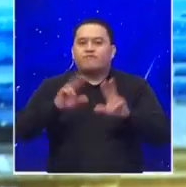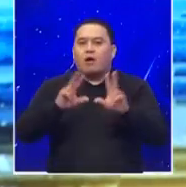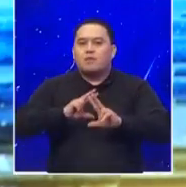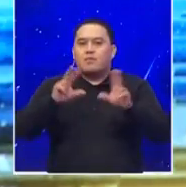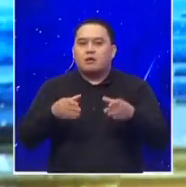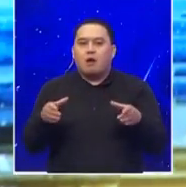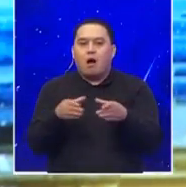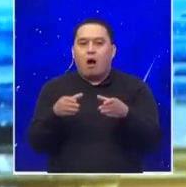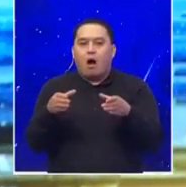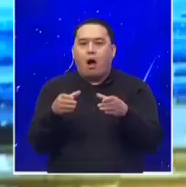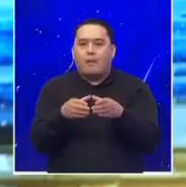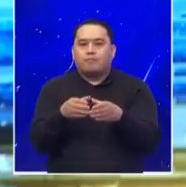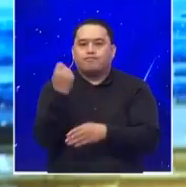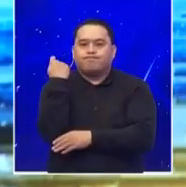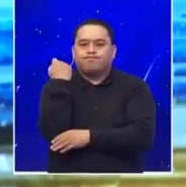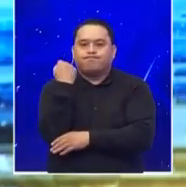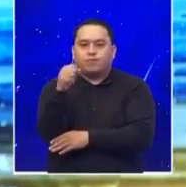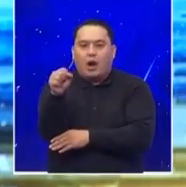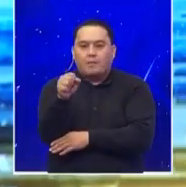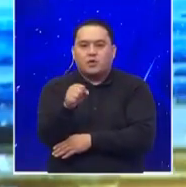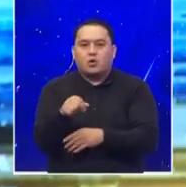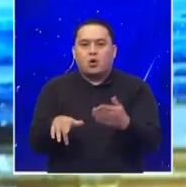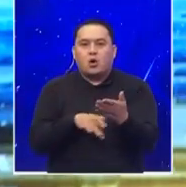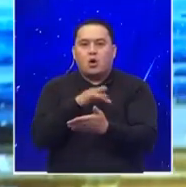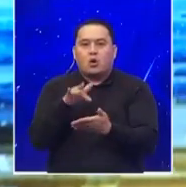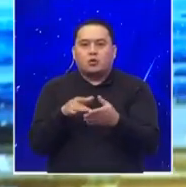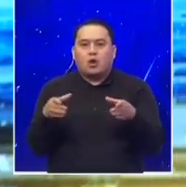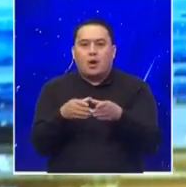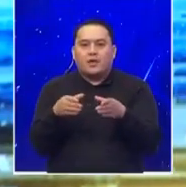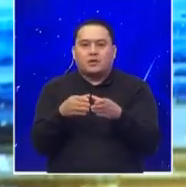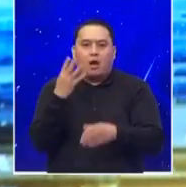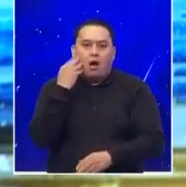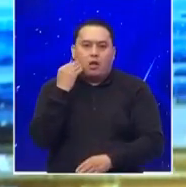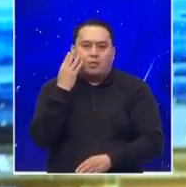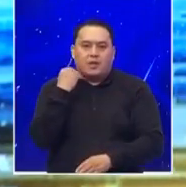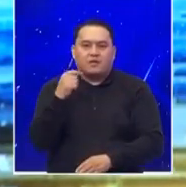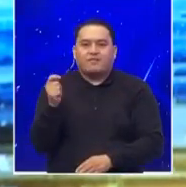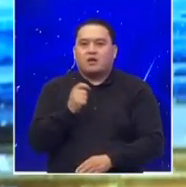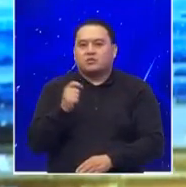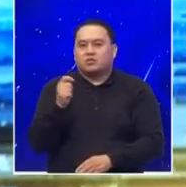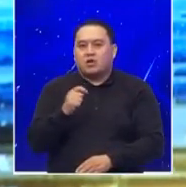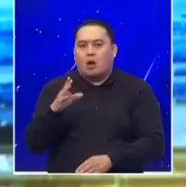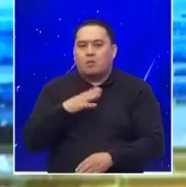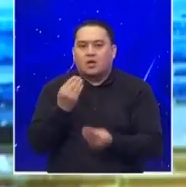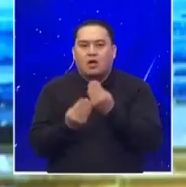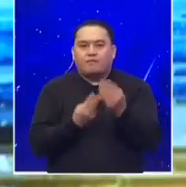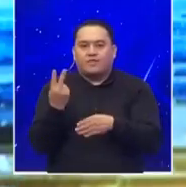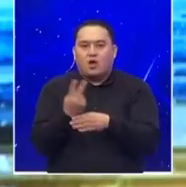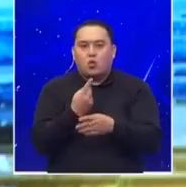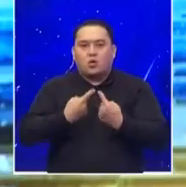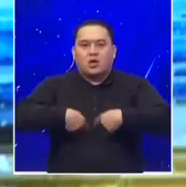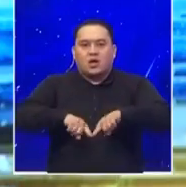Волейбольная команда ЖТСУ с разгромом одержала победу над командой Алматы. В минувшие выходные состоялась игра второго